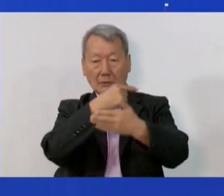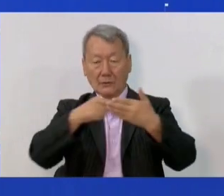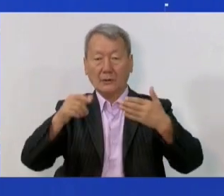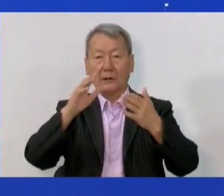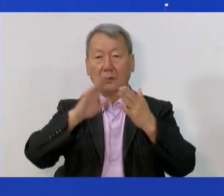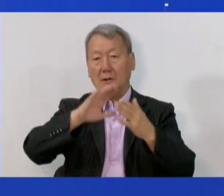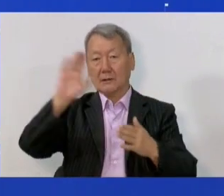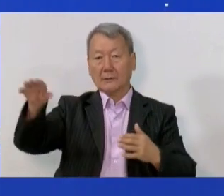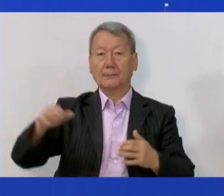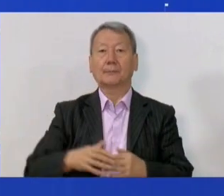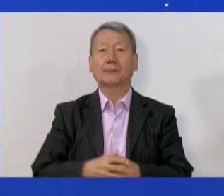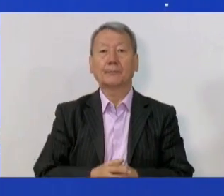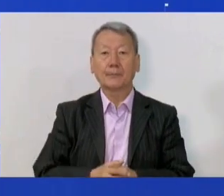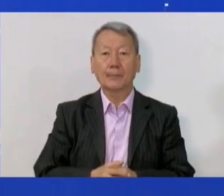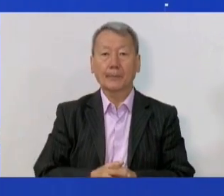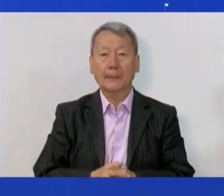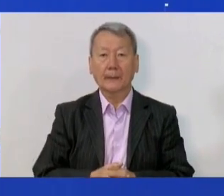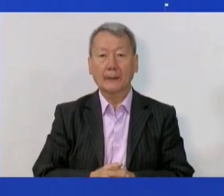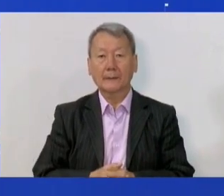айығып чығарылды.